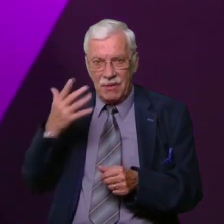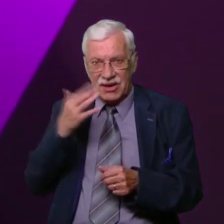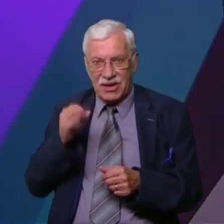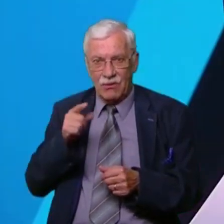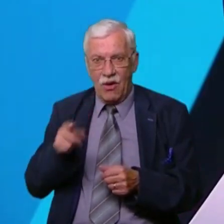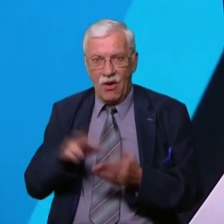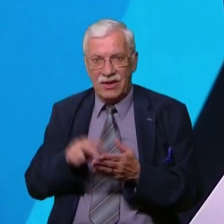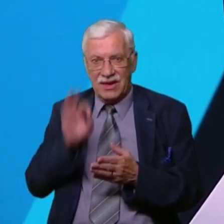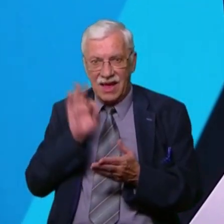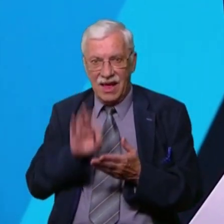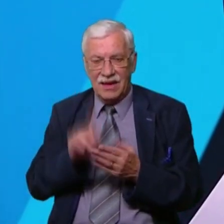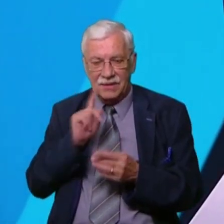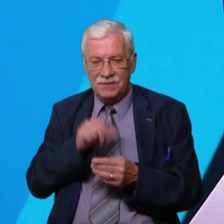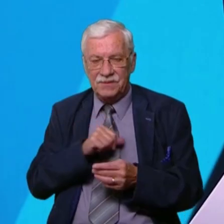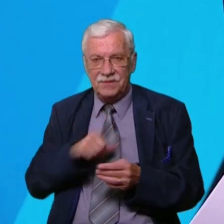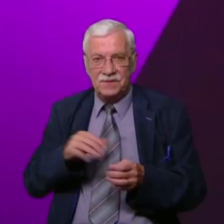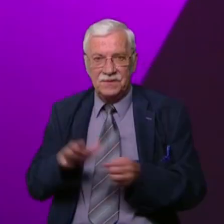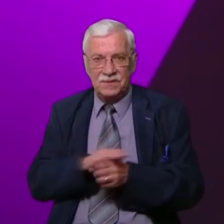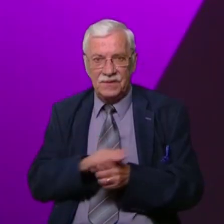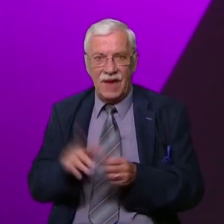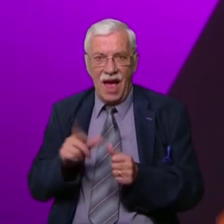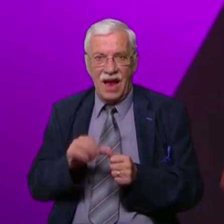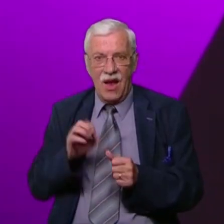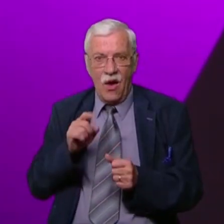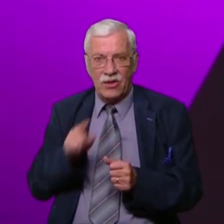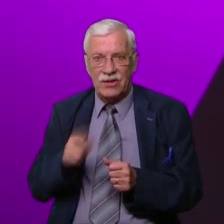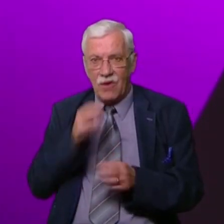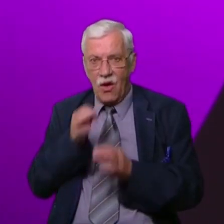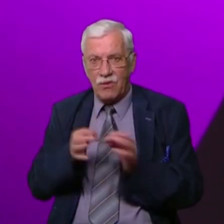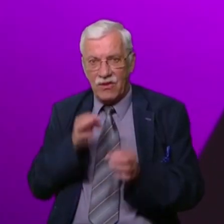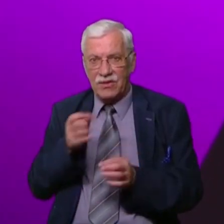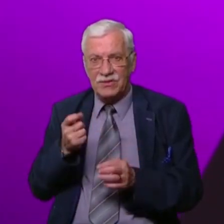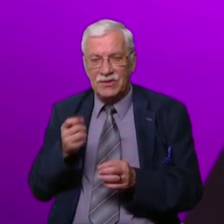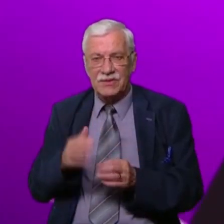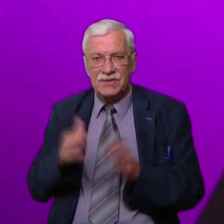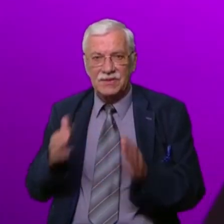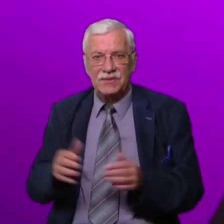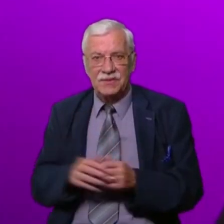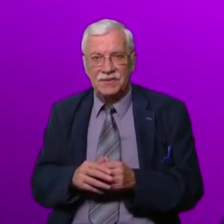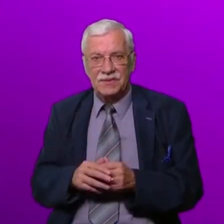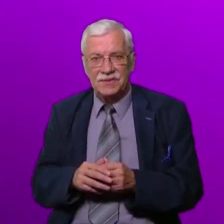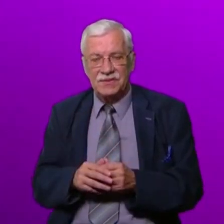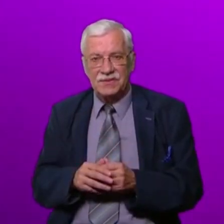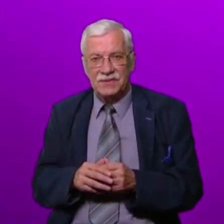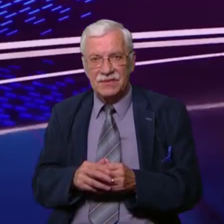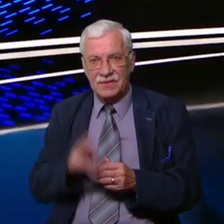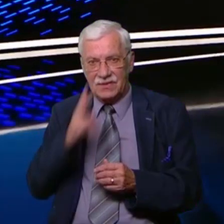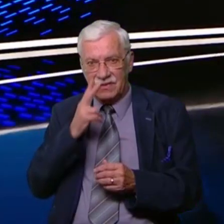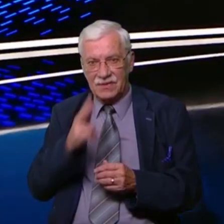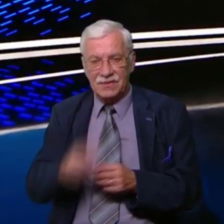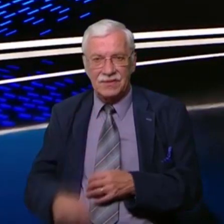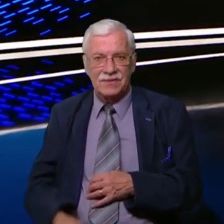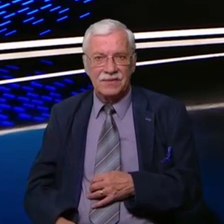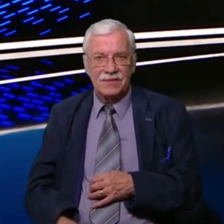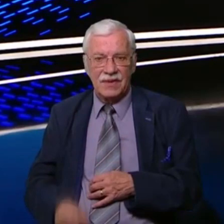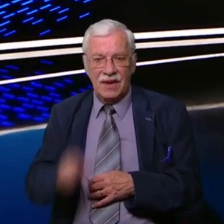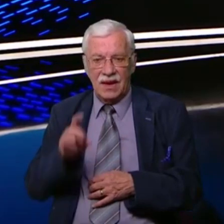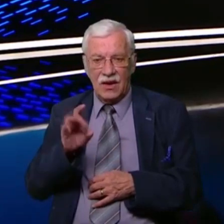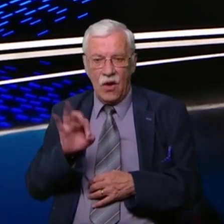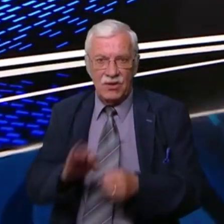one naprawdę się spełniają. Ale o tym opowiem troszeczkę więcej w materiale. Pedri González.